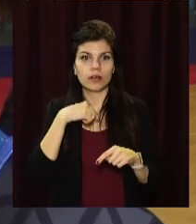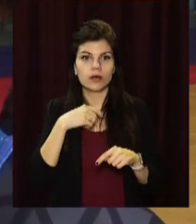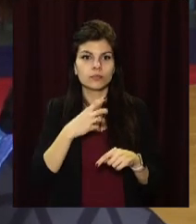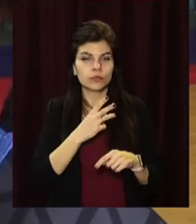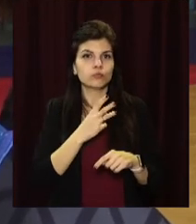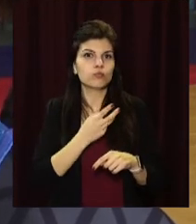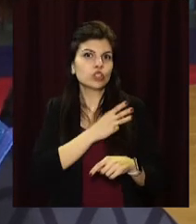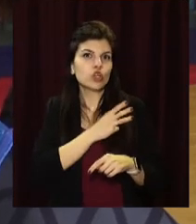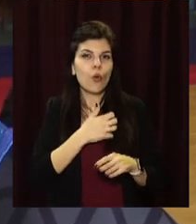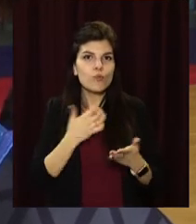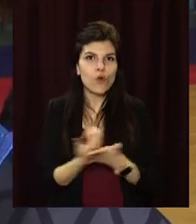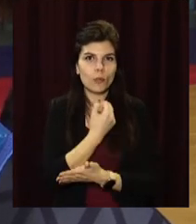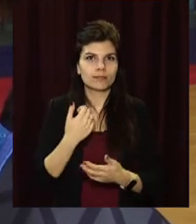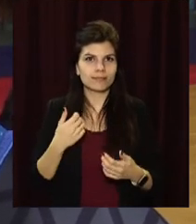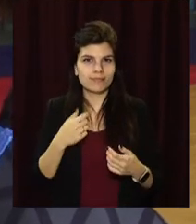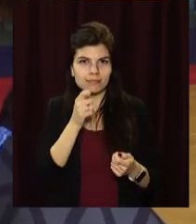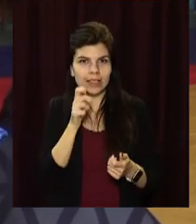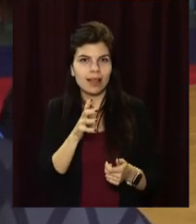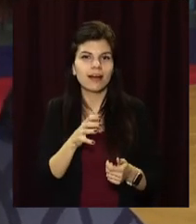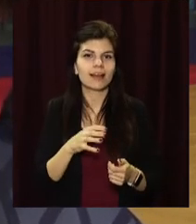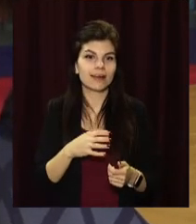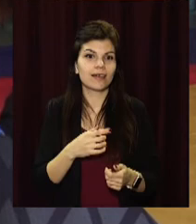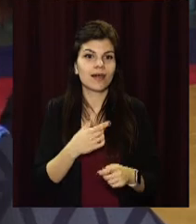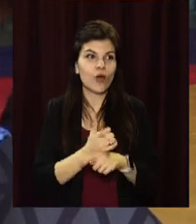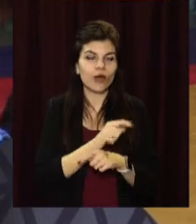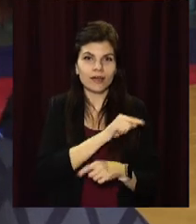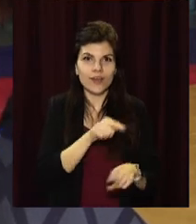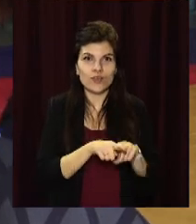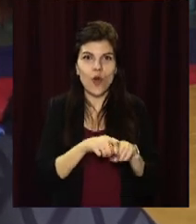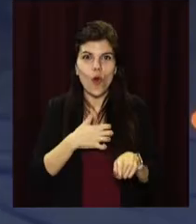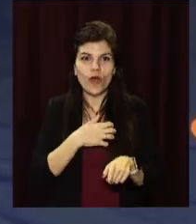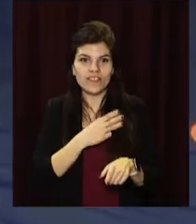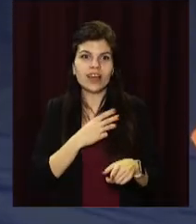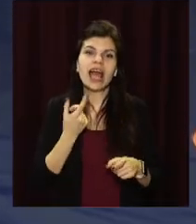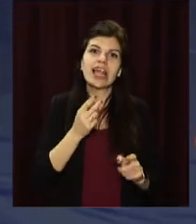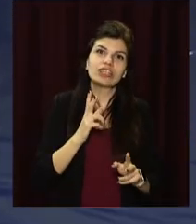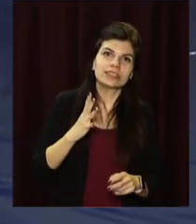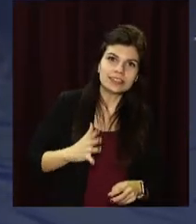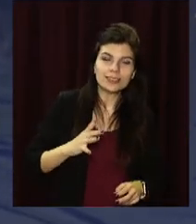мені здається. Ось це велику роль зіграла, дуже хотілося виграти, і прийшлося десь потерпіти.